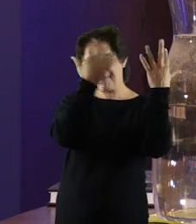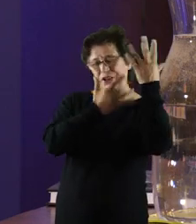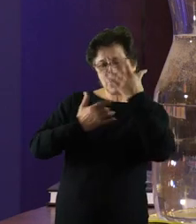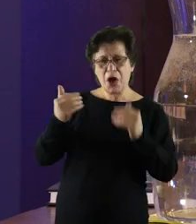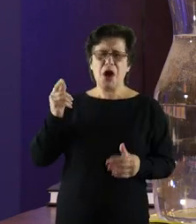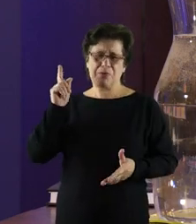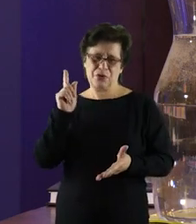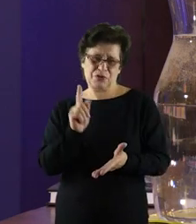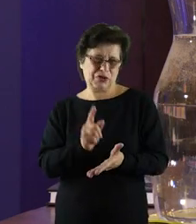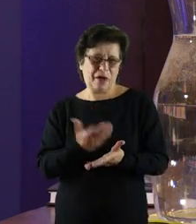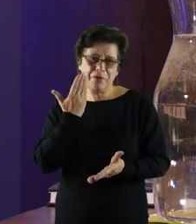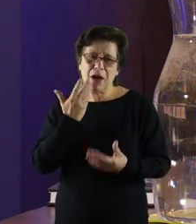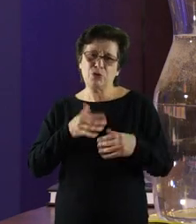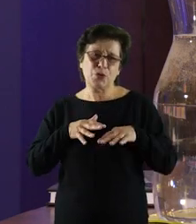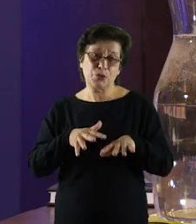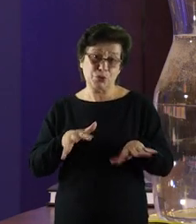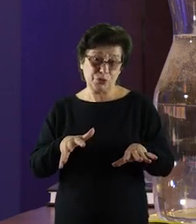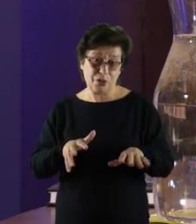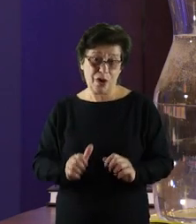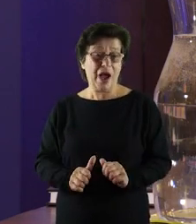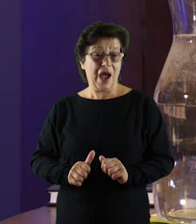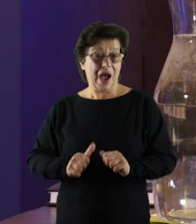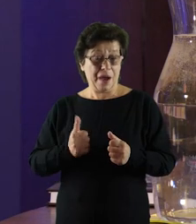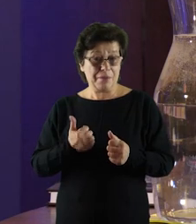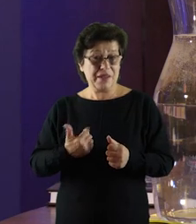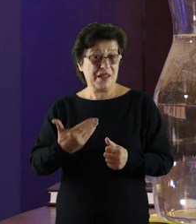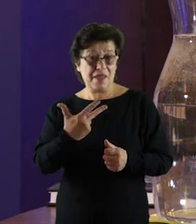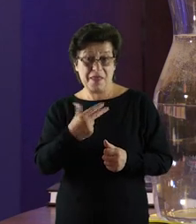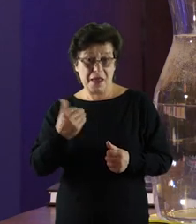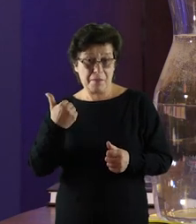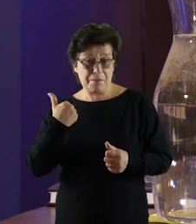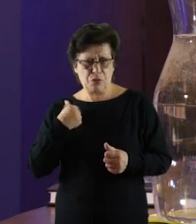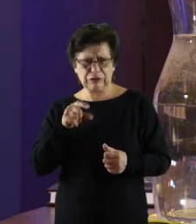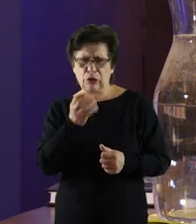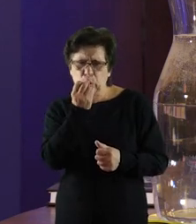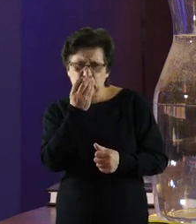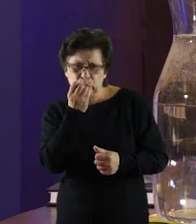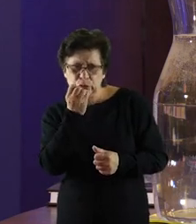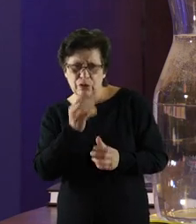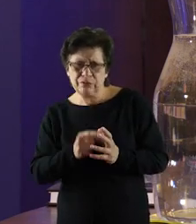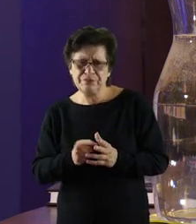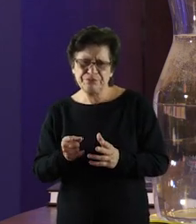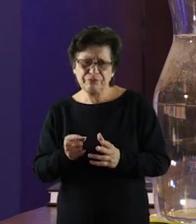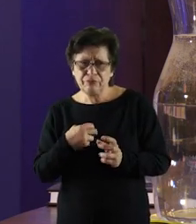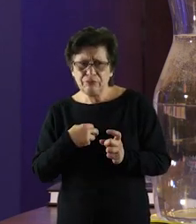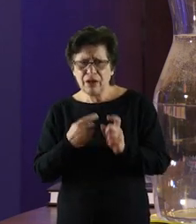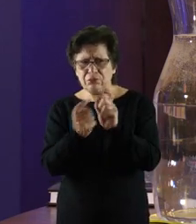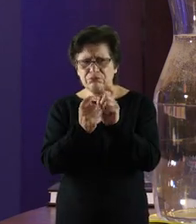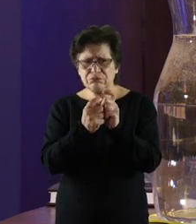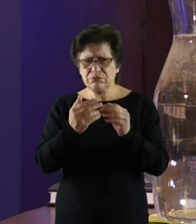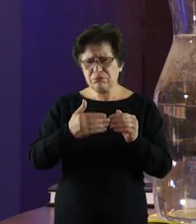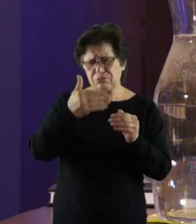wiele. Żeby nie było tak różowo, naprzeciwko zamieszkał Mikołaj. Młody, interesujący się